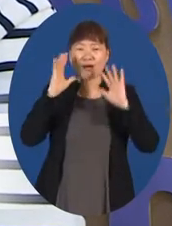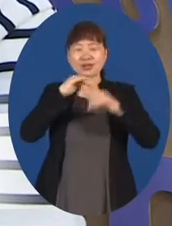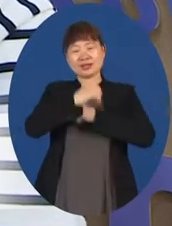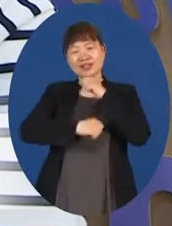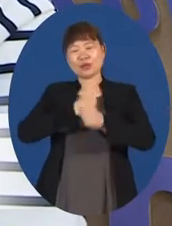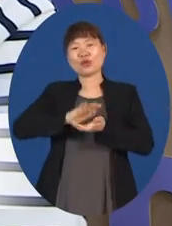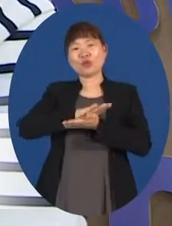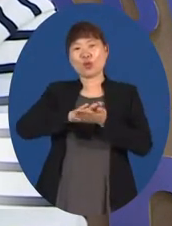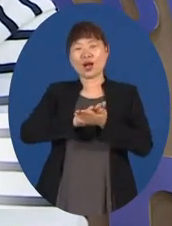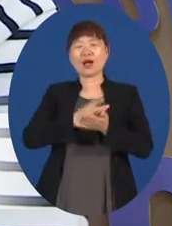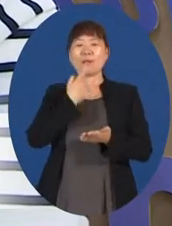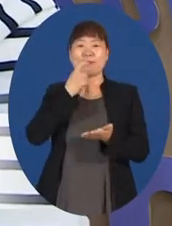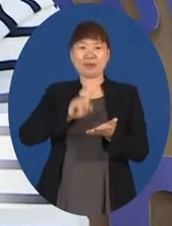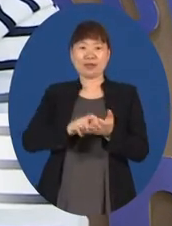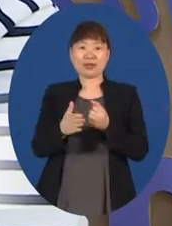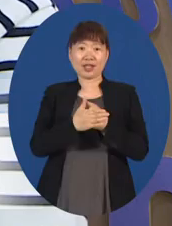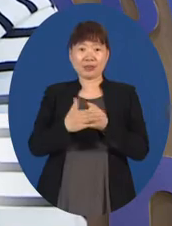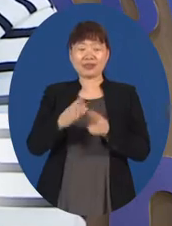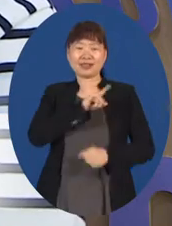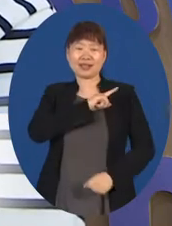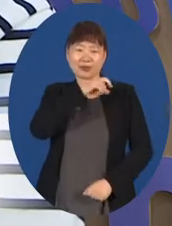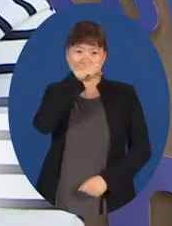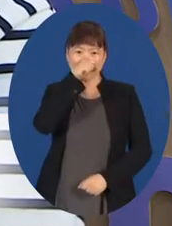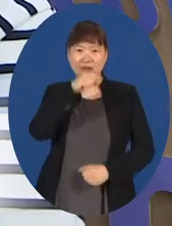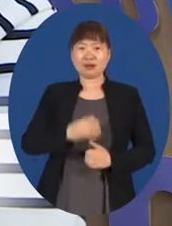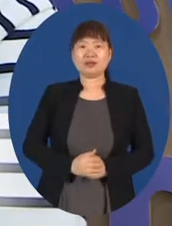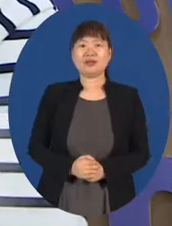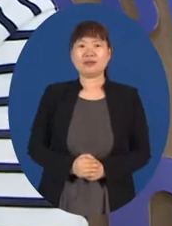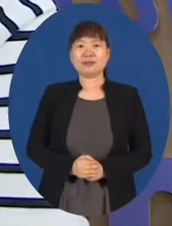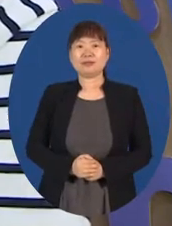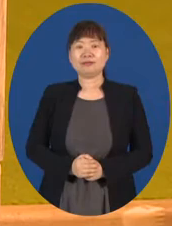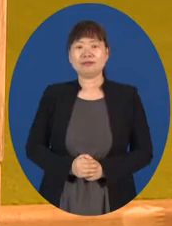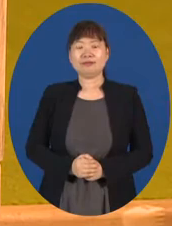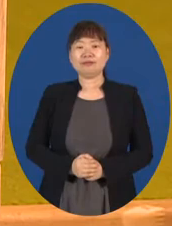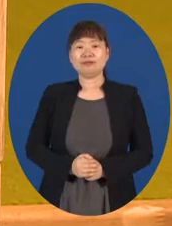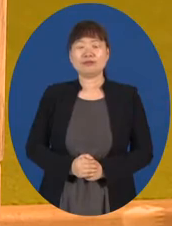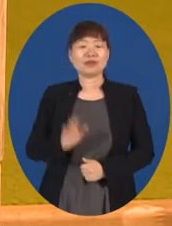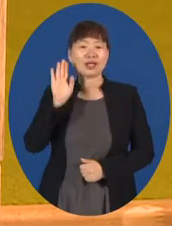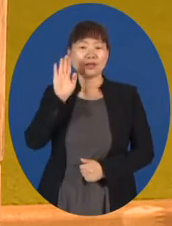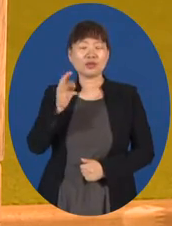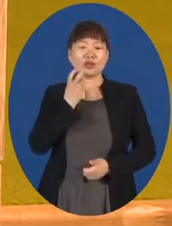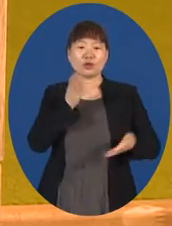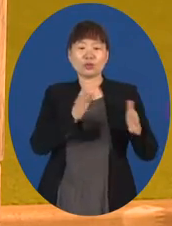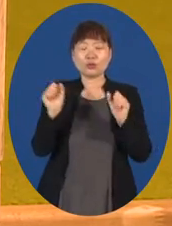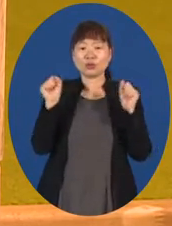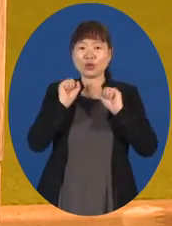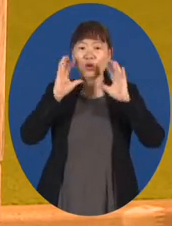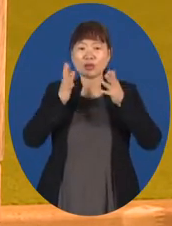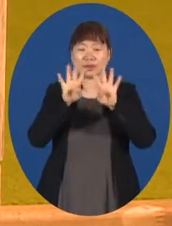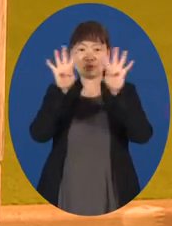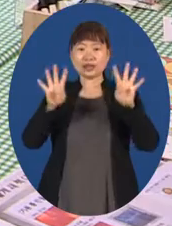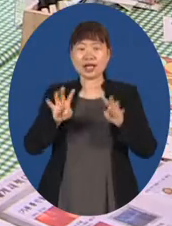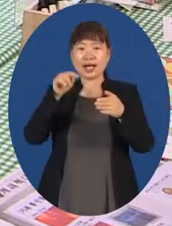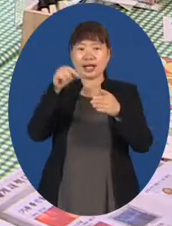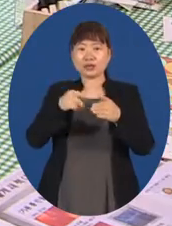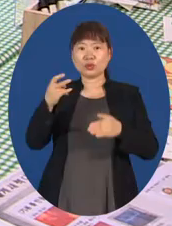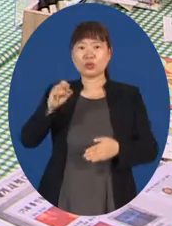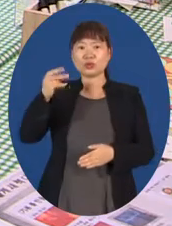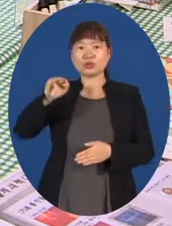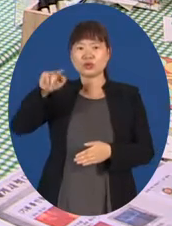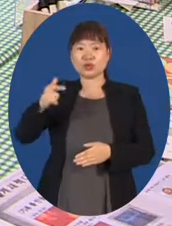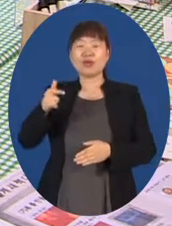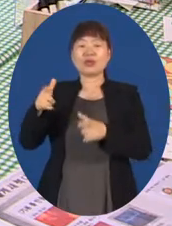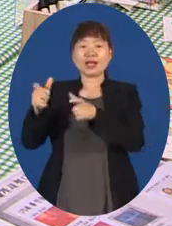놀 수 있었던 것 같아서 그 점이 제일 좋았던 것 같아요. 앞으로 경기 북부 어린이박물관은 동두천시와